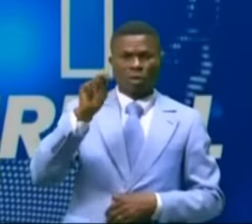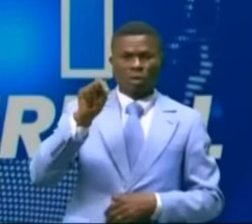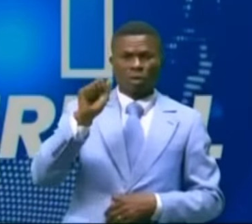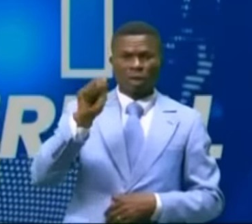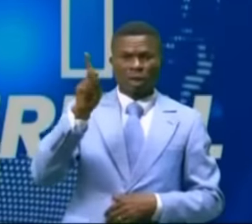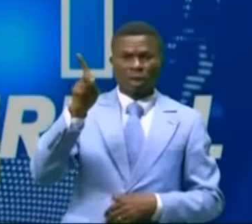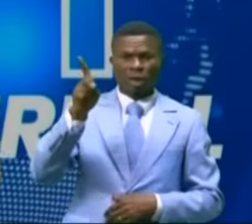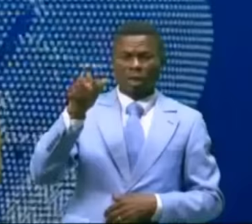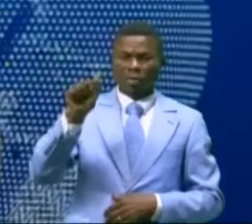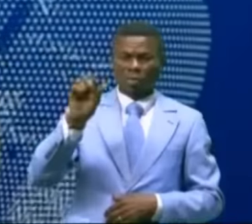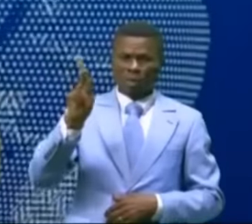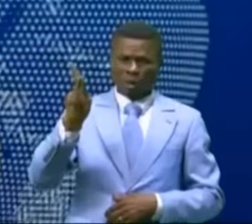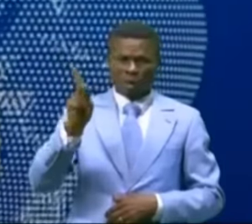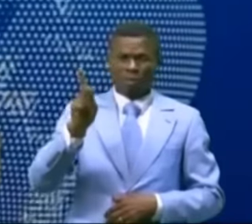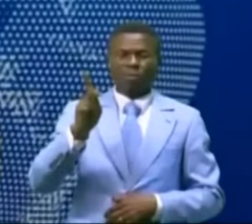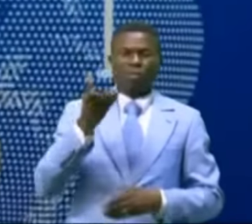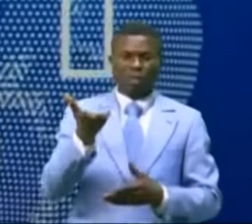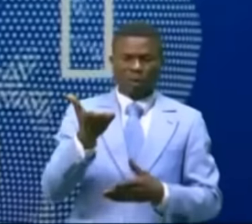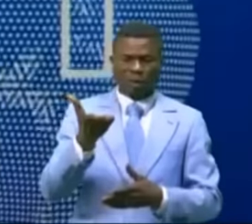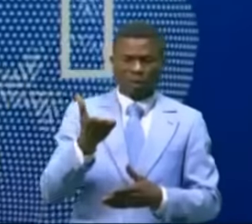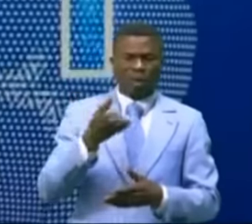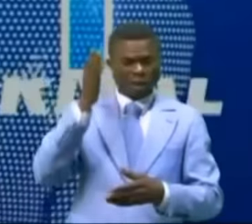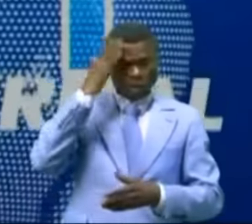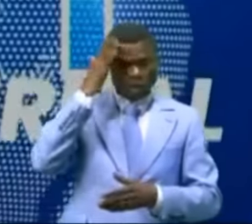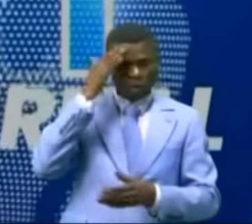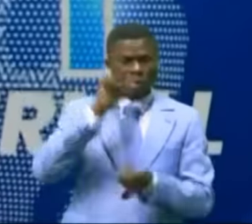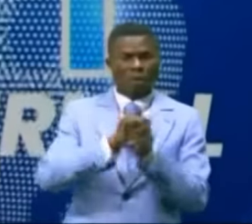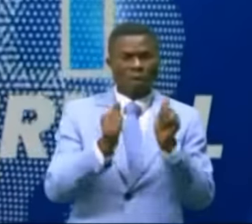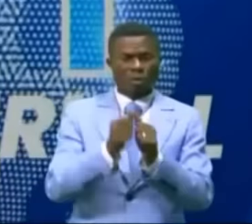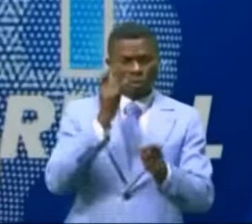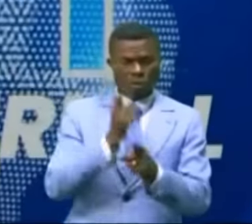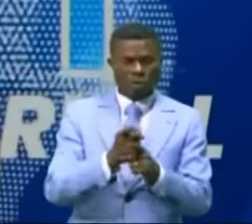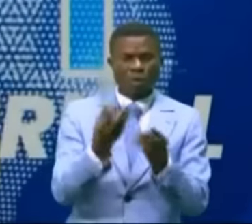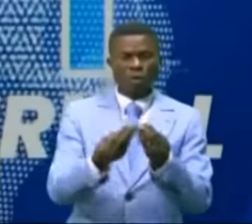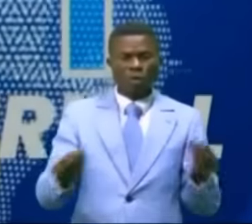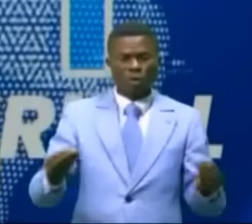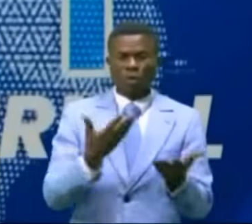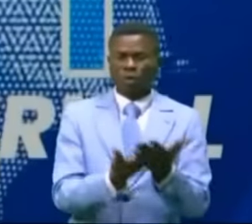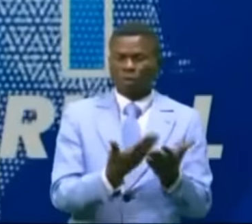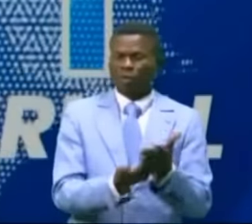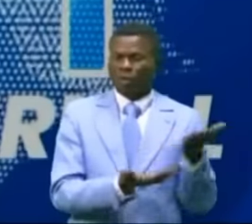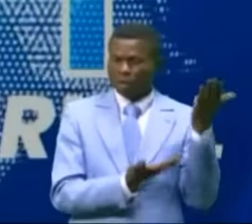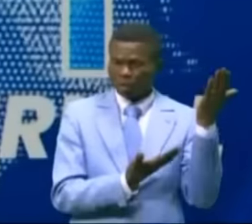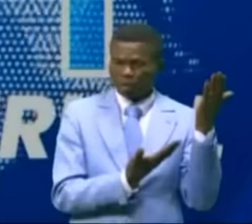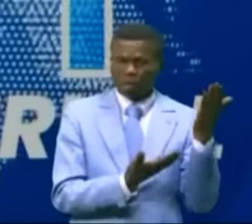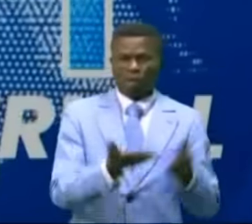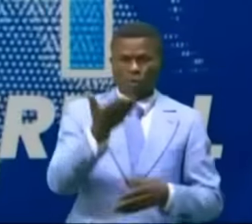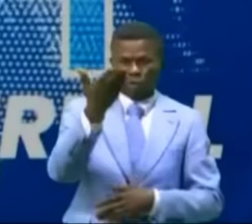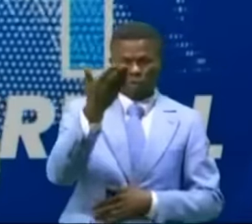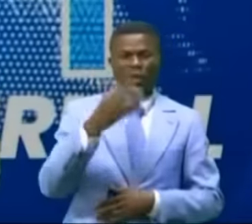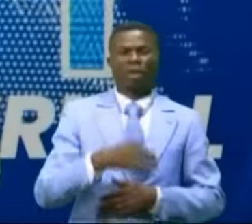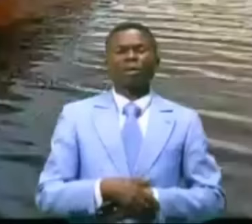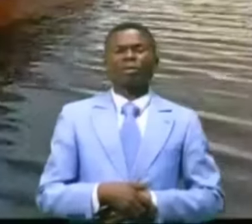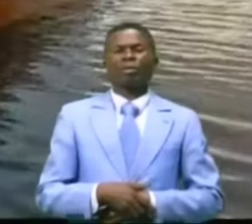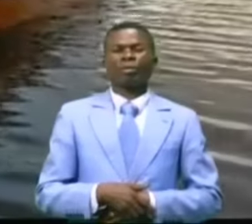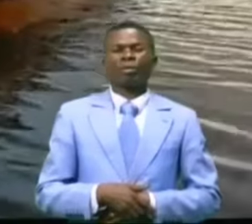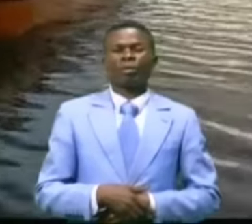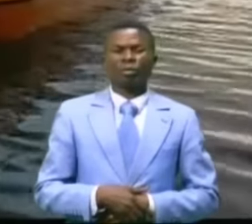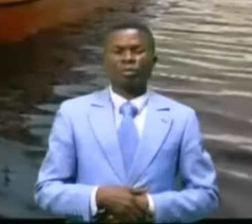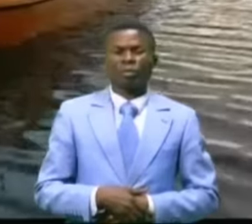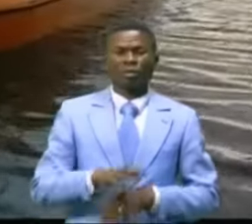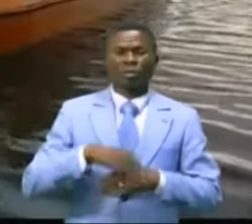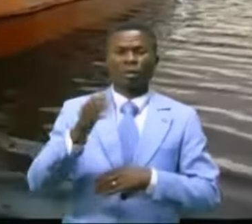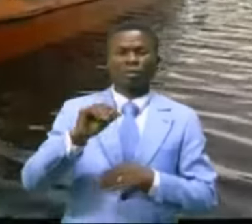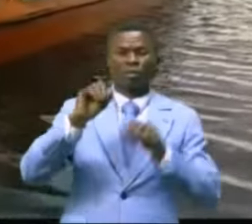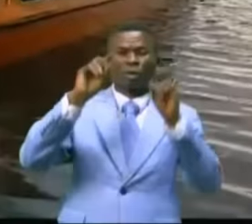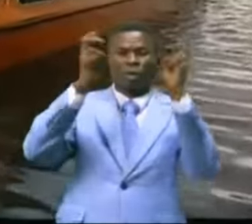cette partie du pays. Mimi Monga s'est imprégnée du problème pour des solutions appropriées. Marthe Mangaza. Après